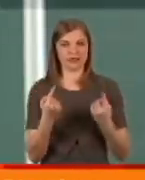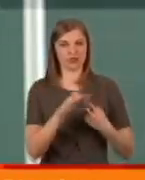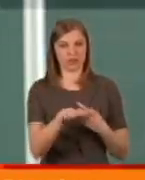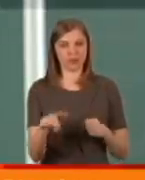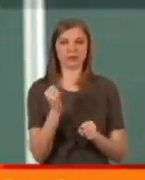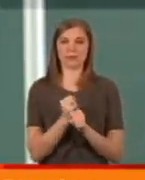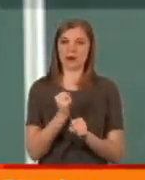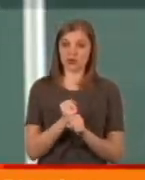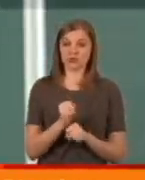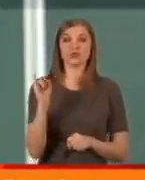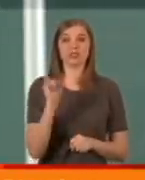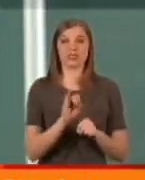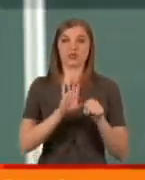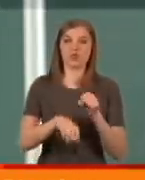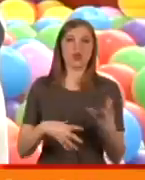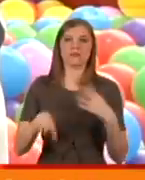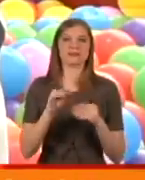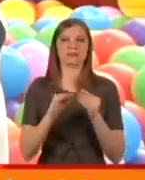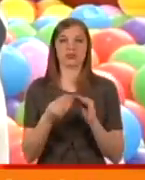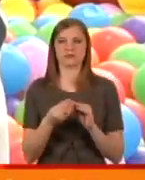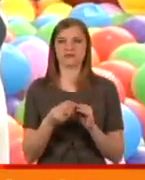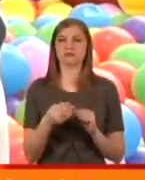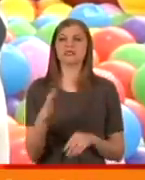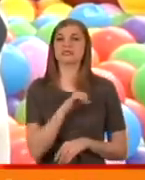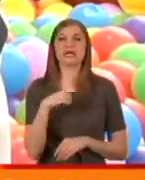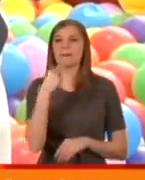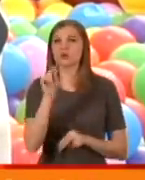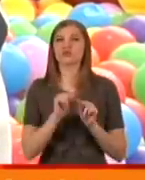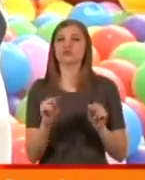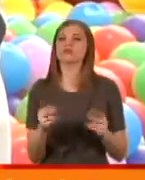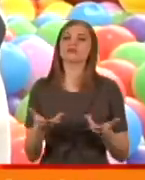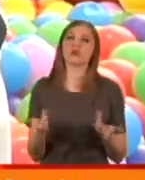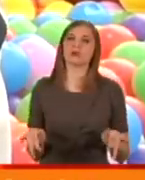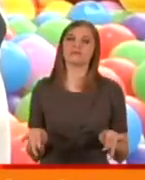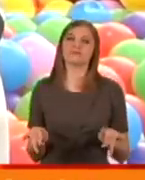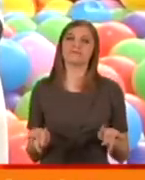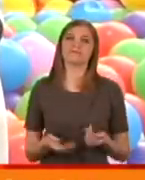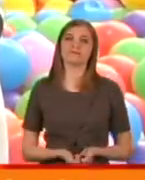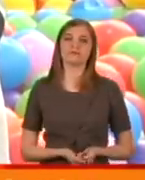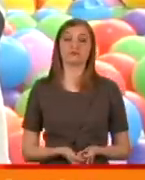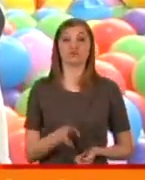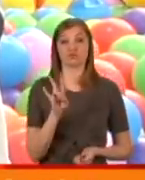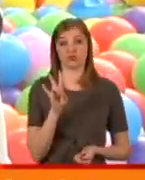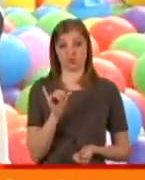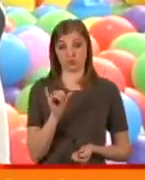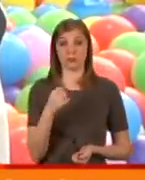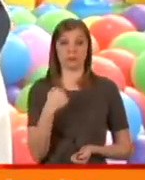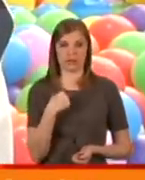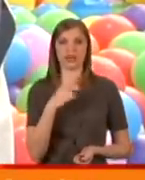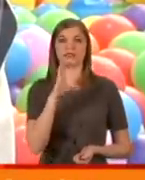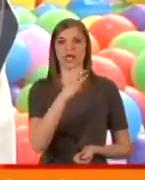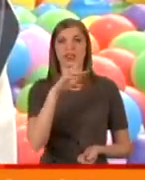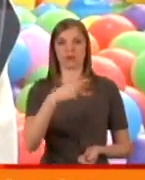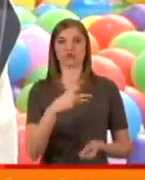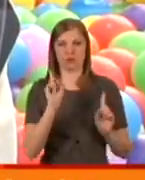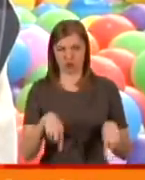дітьми працюють і долають ці перешкоди Какой самый лучший учитель это какой Ну мені і Світлана